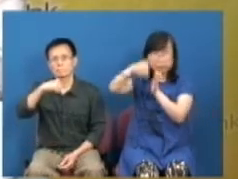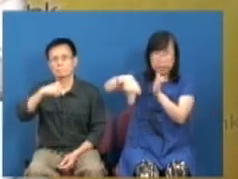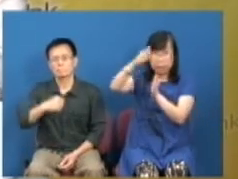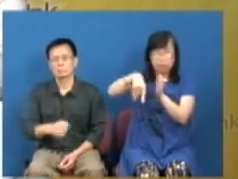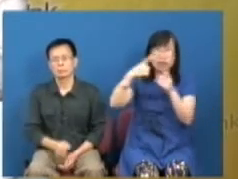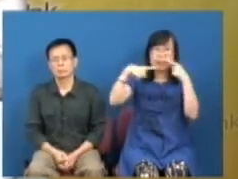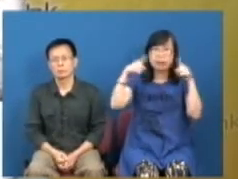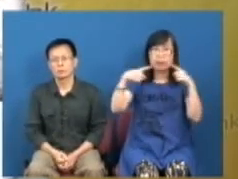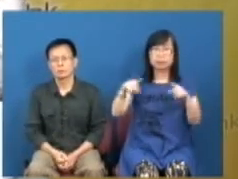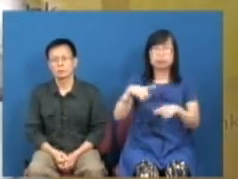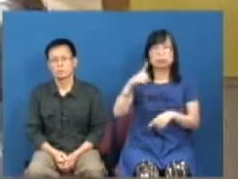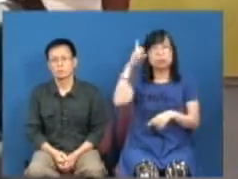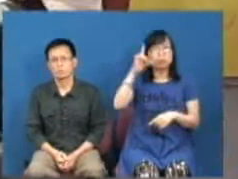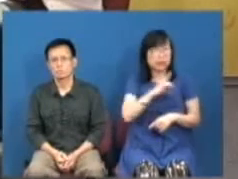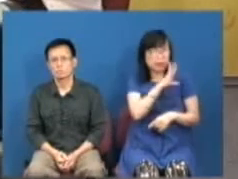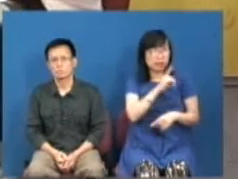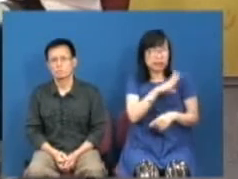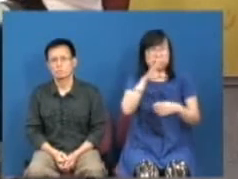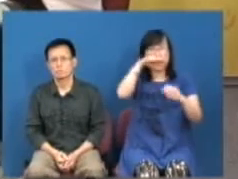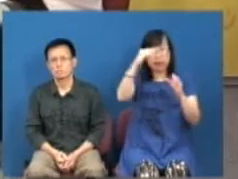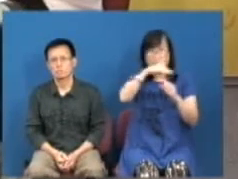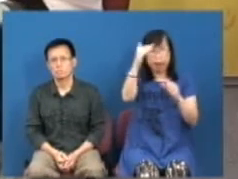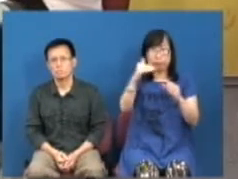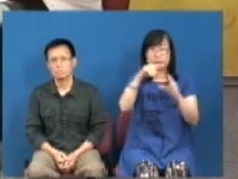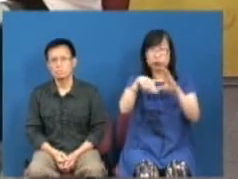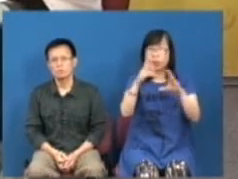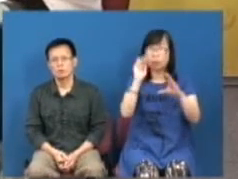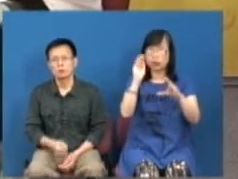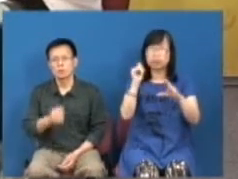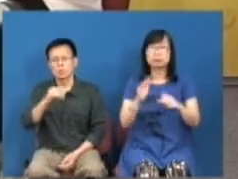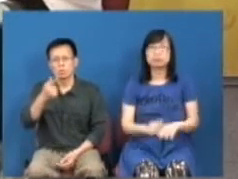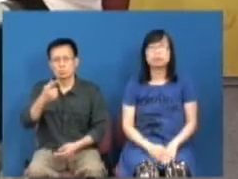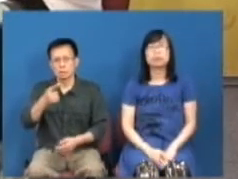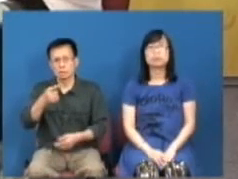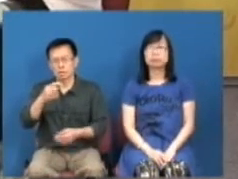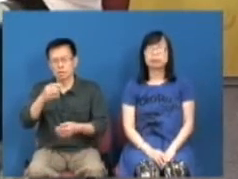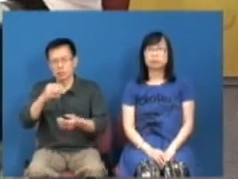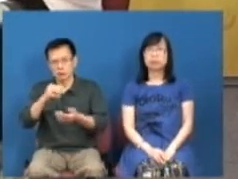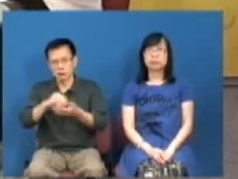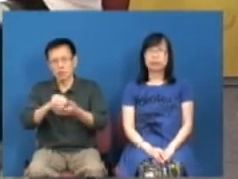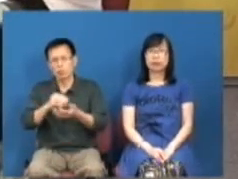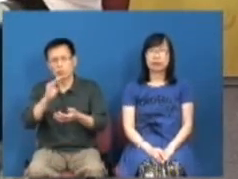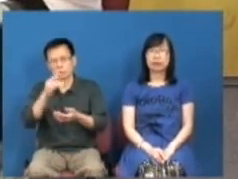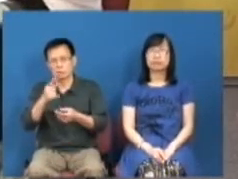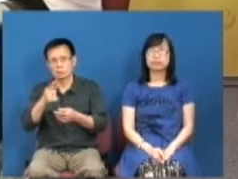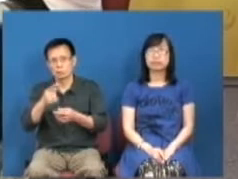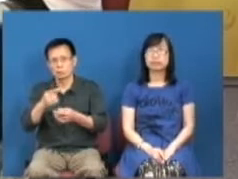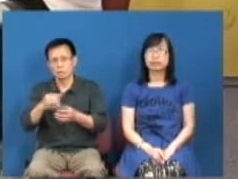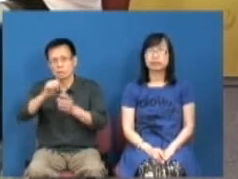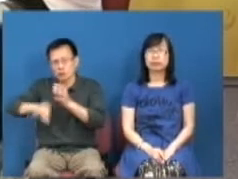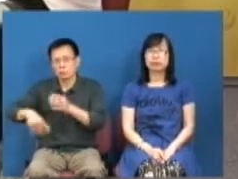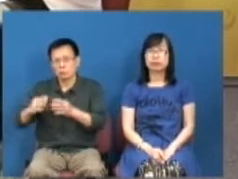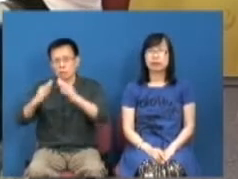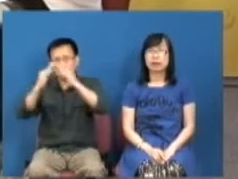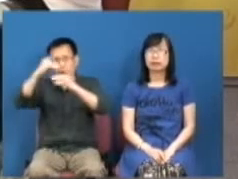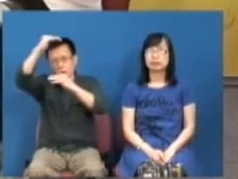一個天然嘅岩洞嚟講咧，其實可行喎。 可以。某程度上就可以，即係除非你話唔要個頂，即係可